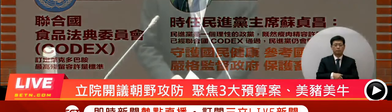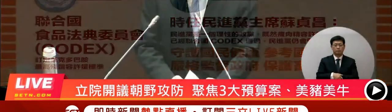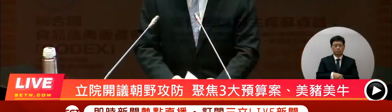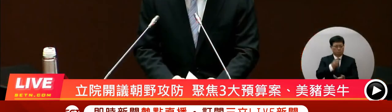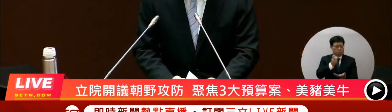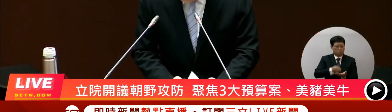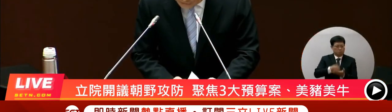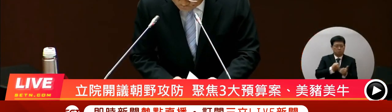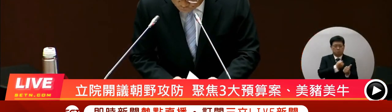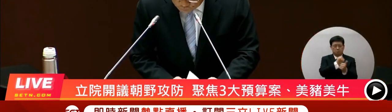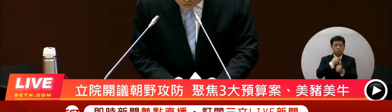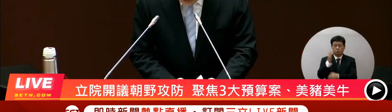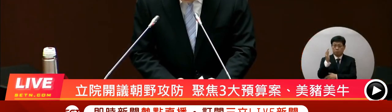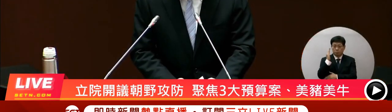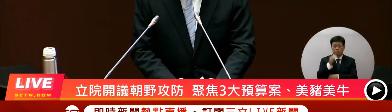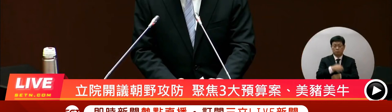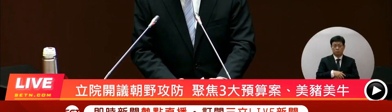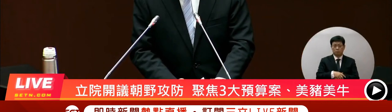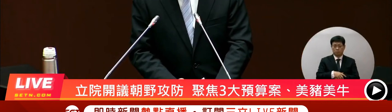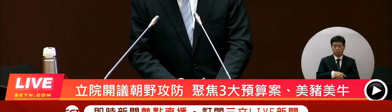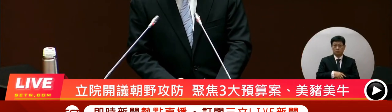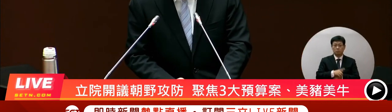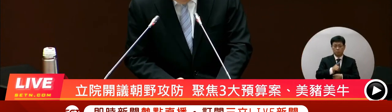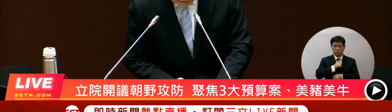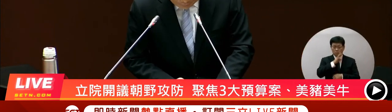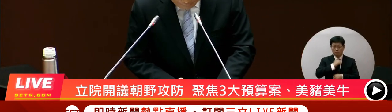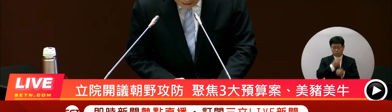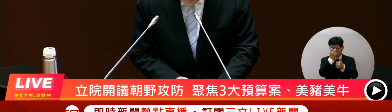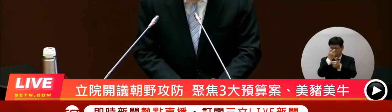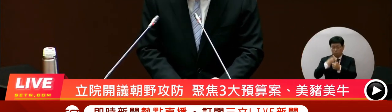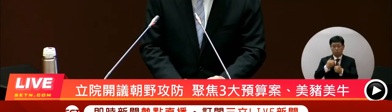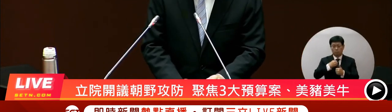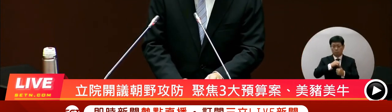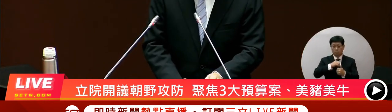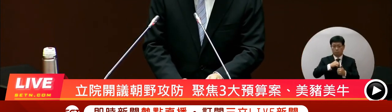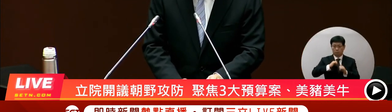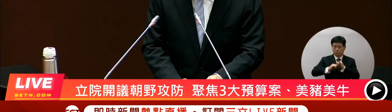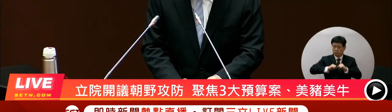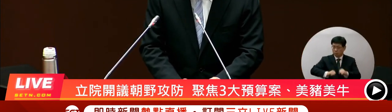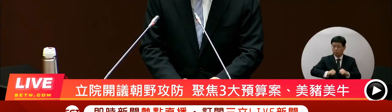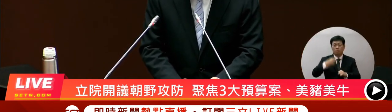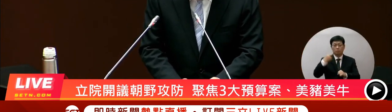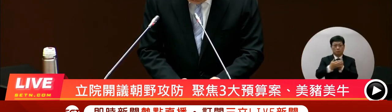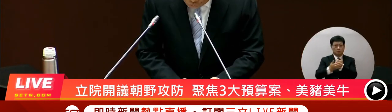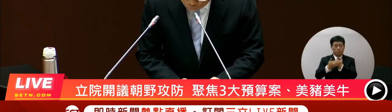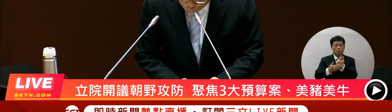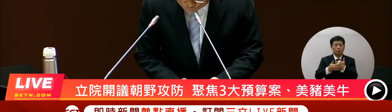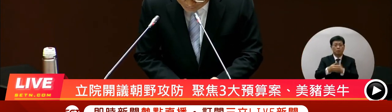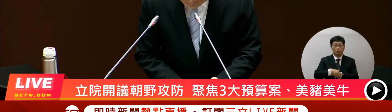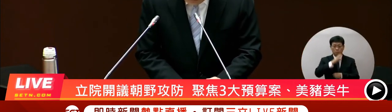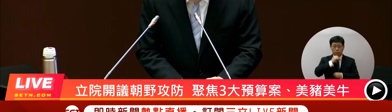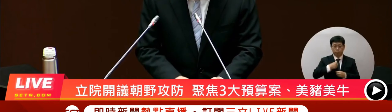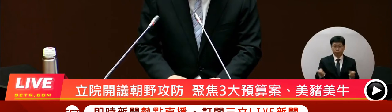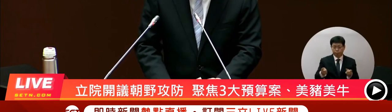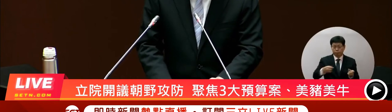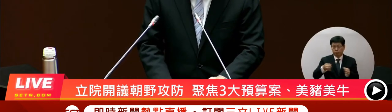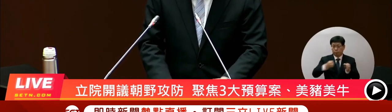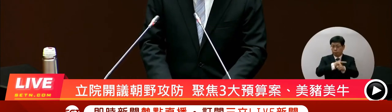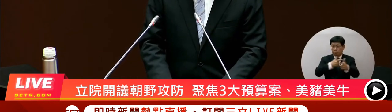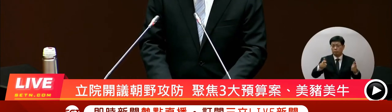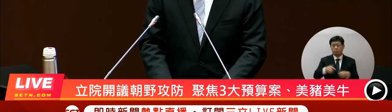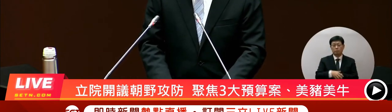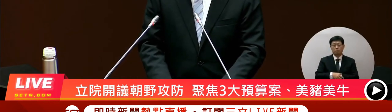格监督政府守护国民健康及保护畜牧产业。作